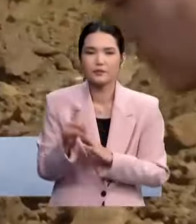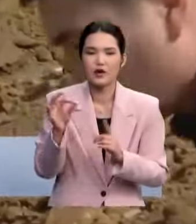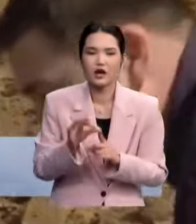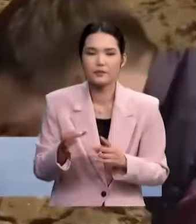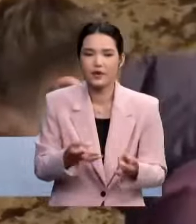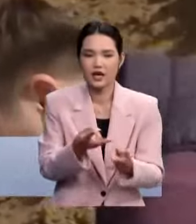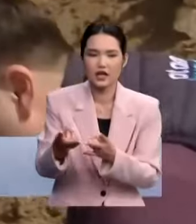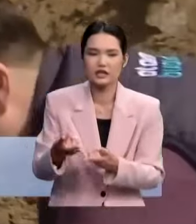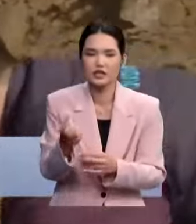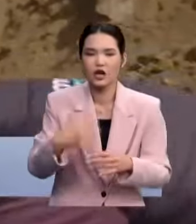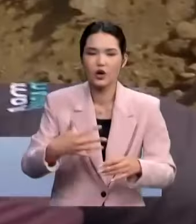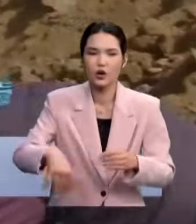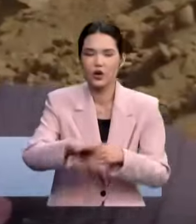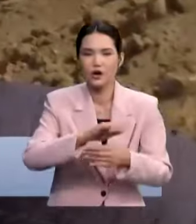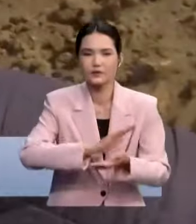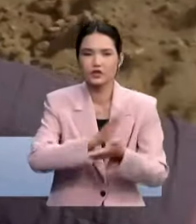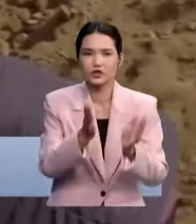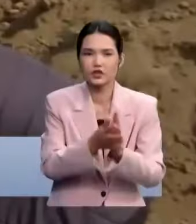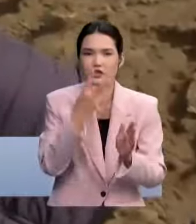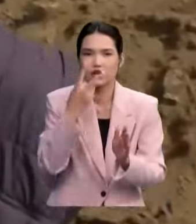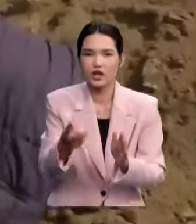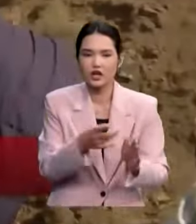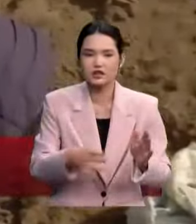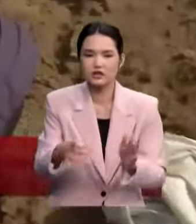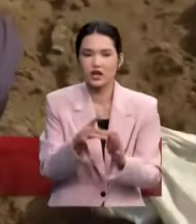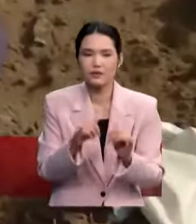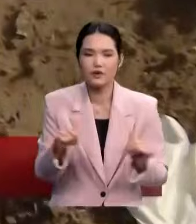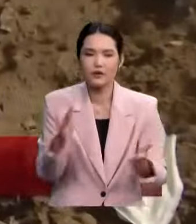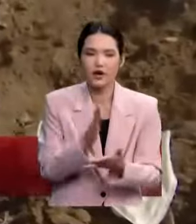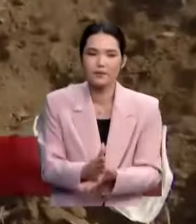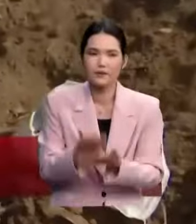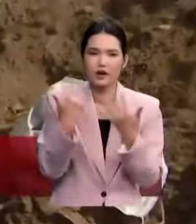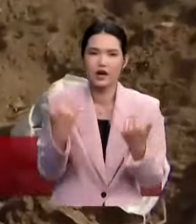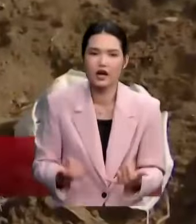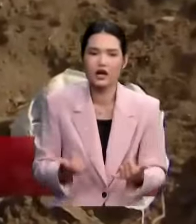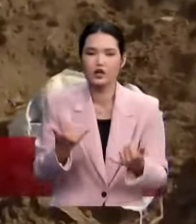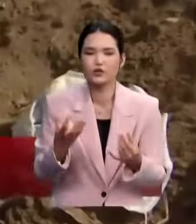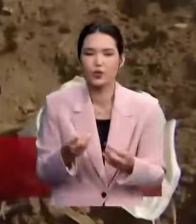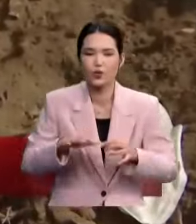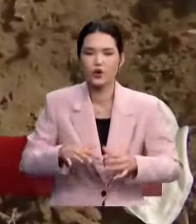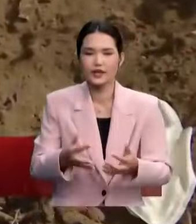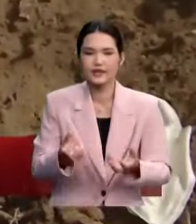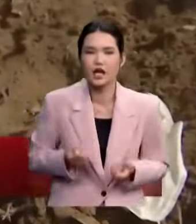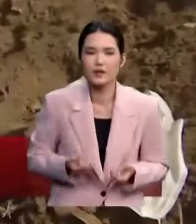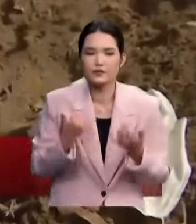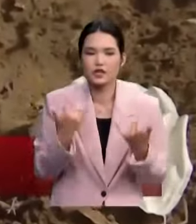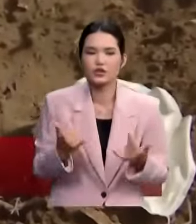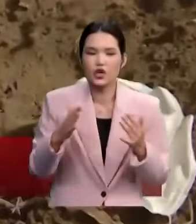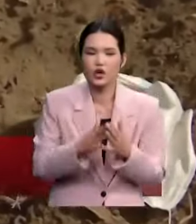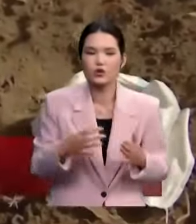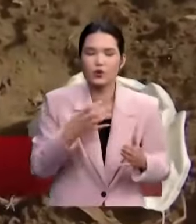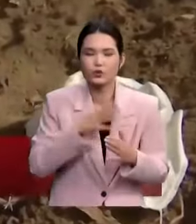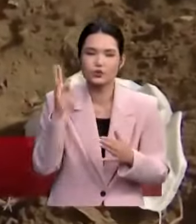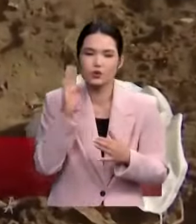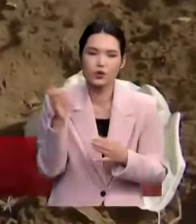түсінікті. Өңірдегі жағдайды көрсетіп, аймақтан ақпар тарату. Редакциялық тапсырма орындалды. Ендігі меже ел ішіне